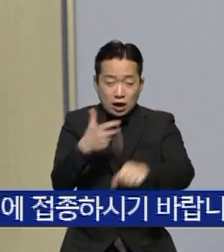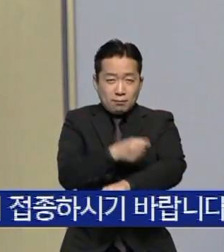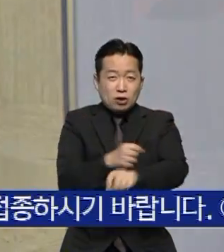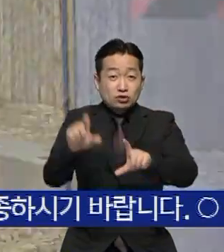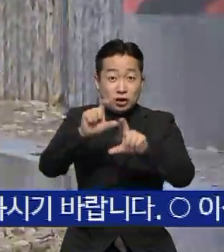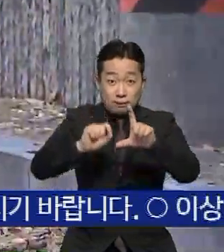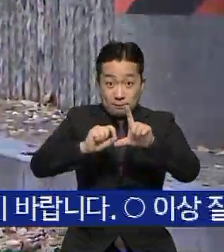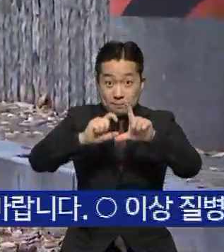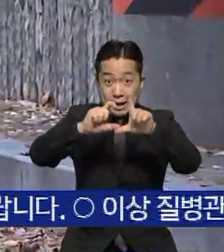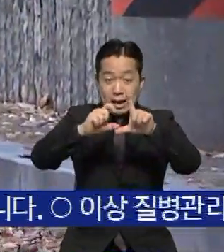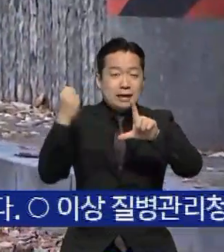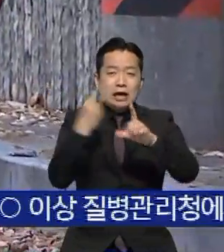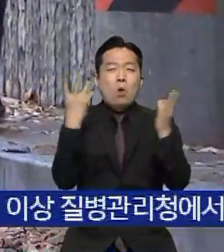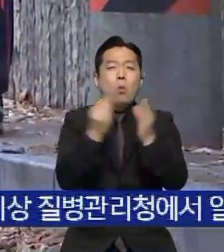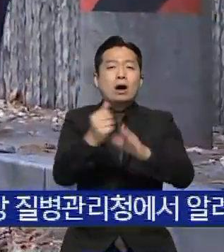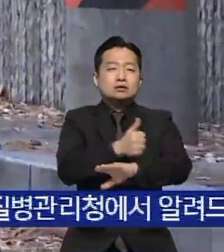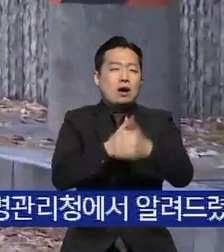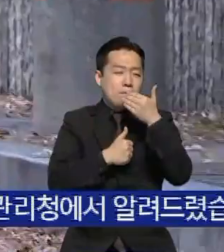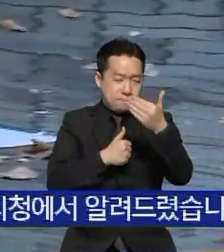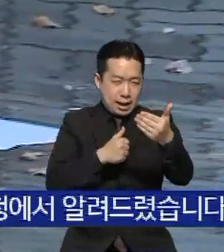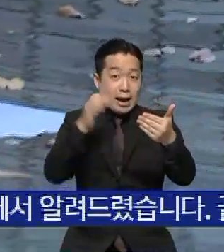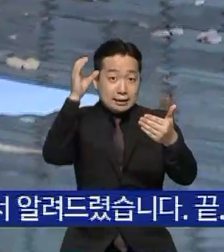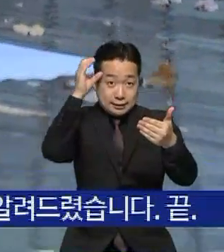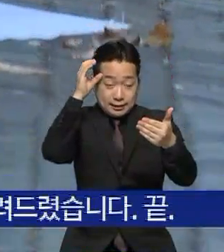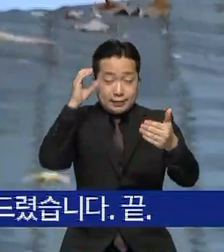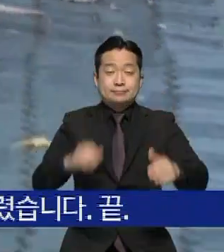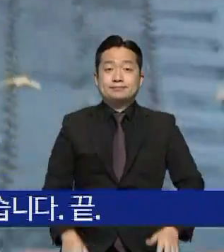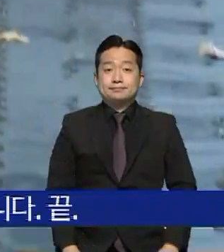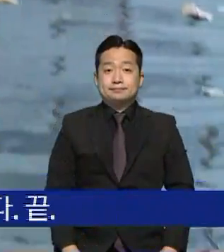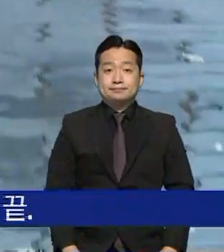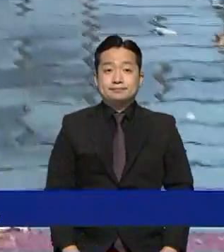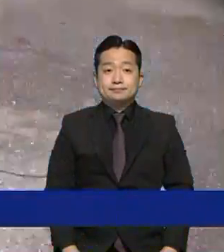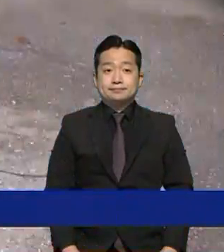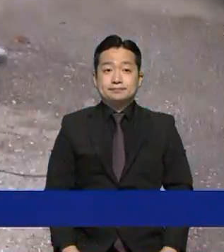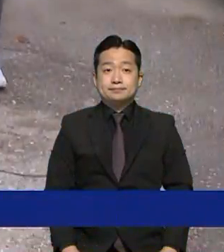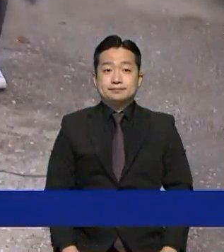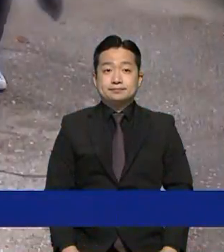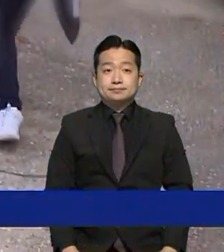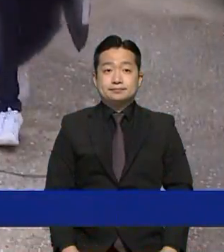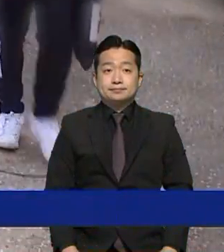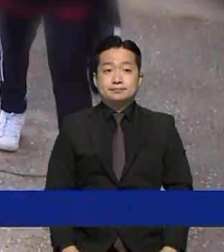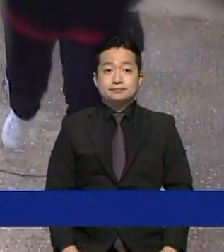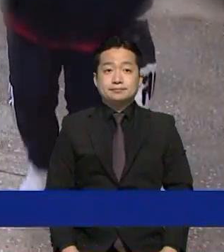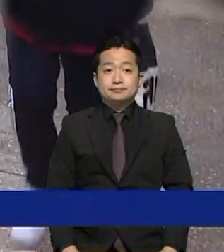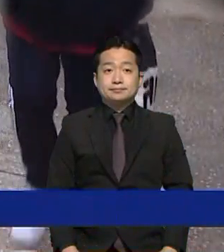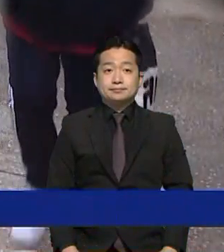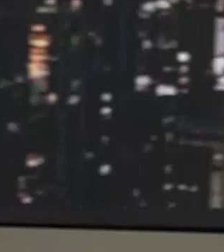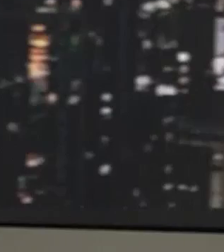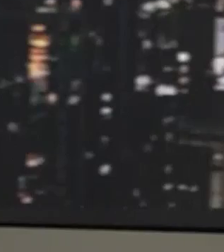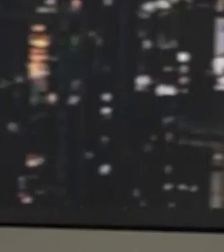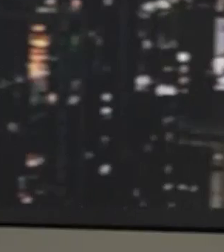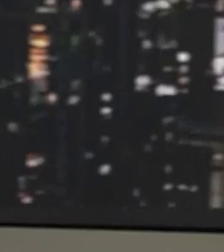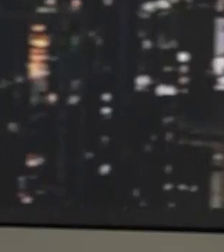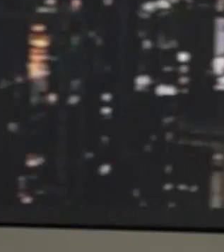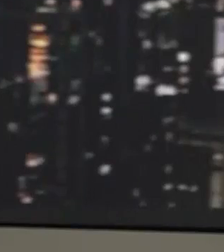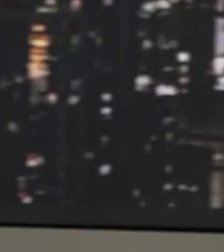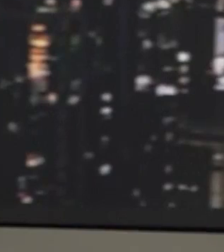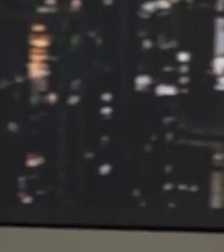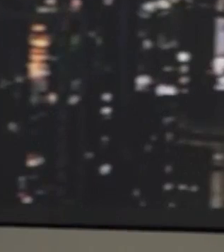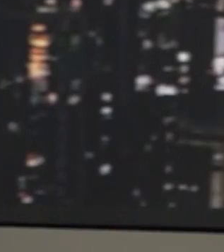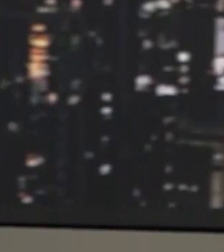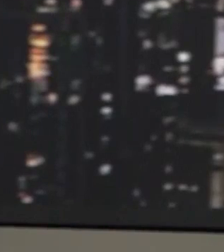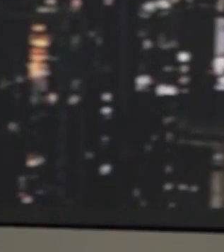더욱 높아지면 다시 전면 등교가 가능할 걸로 기대했습니다. SBS 한성희입니다. 네, 안녕하십니까.